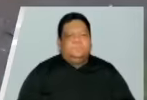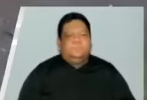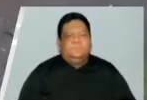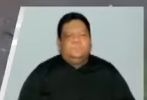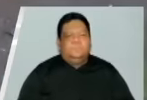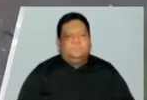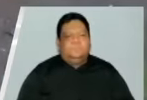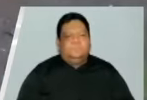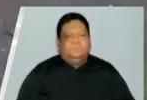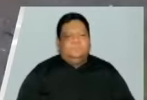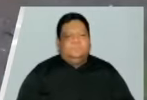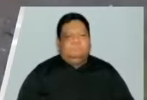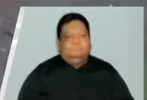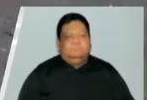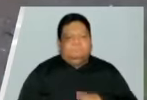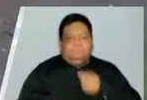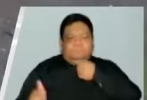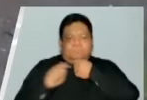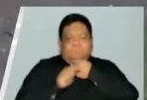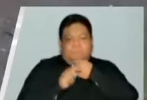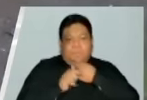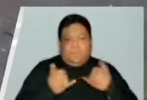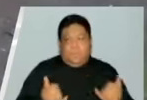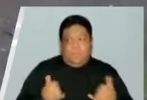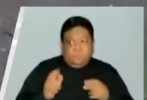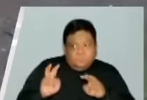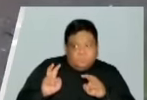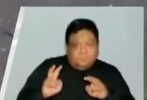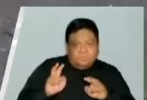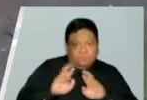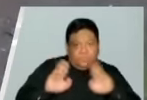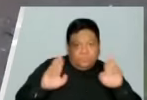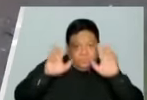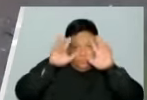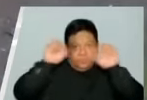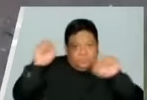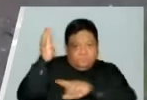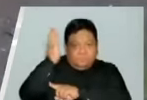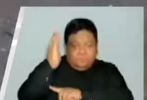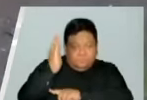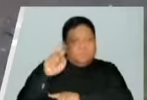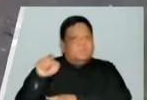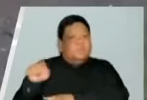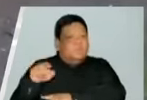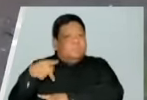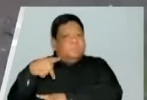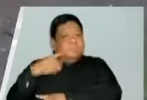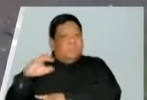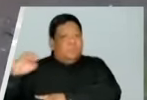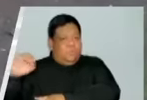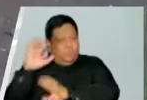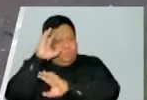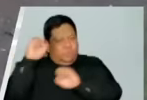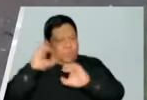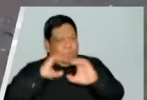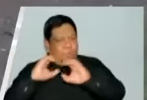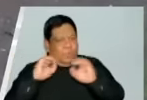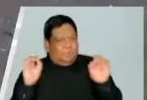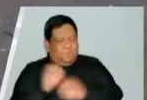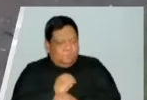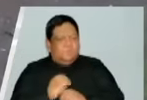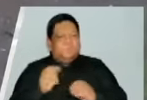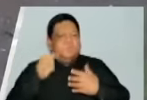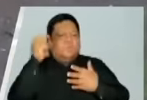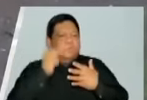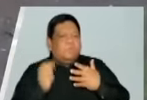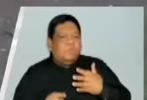Mel, habang nakaantabi nga tayo sa press conference ng Pangulo, ay naglabas ang Presidential Communications Office ng isa sa maraming pinag-usapan ni na Pangulong Marcos at ni German Chancellor